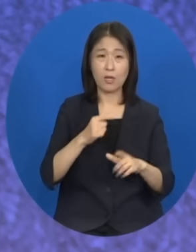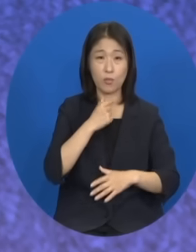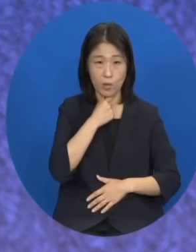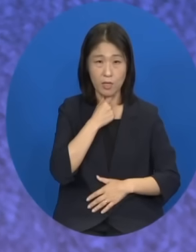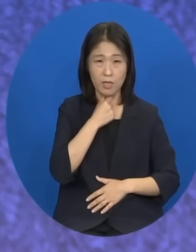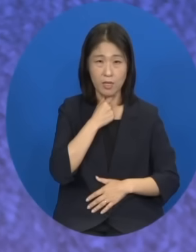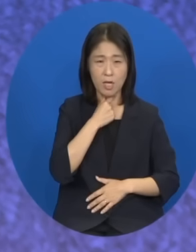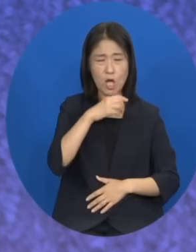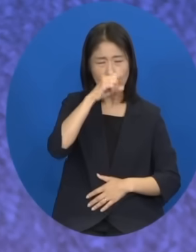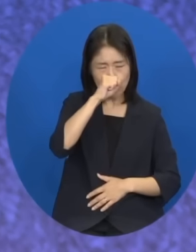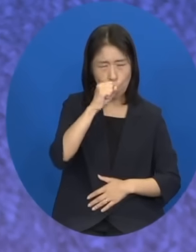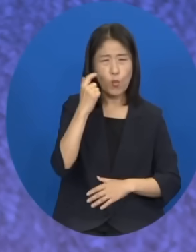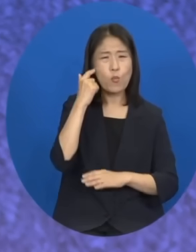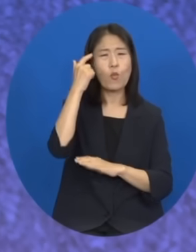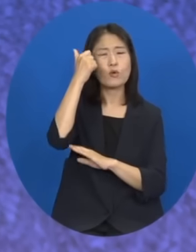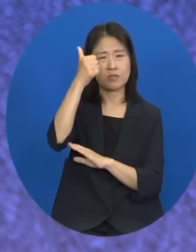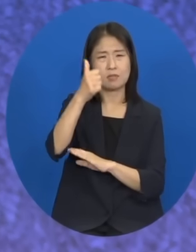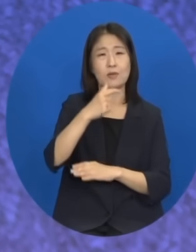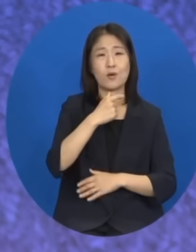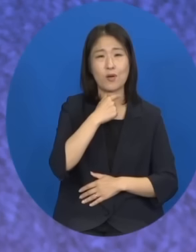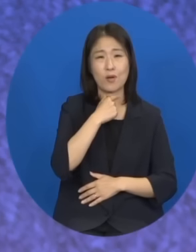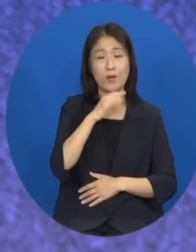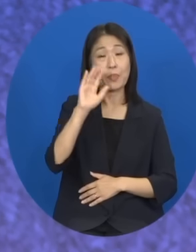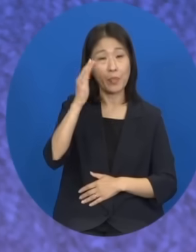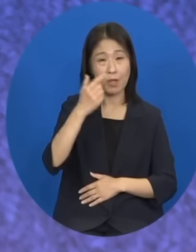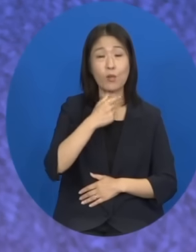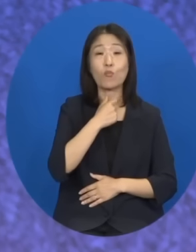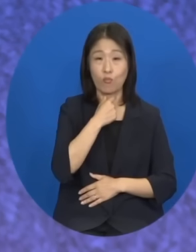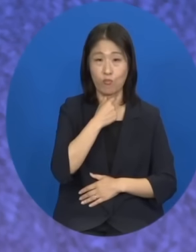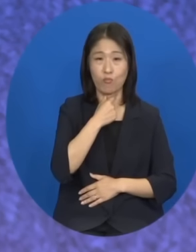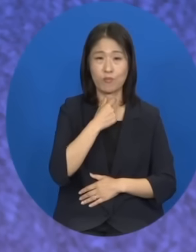좋은 목사가 되어야 되겠다고 생각을 했다니까요.